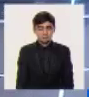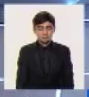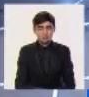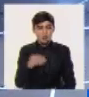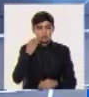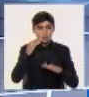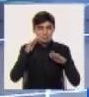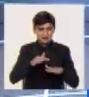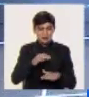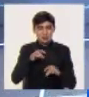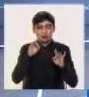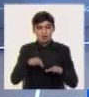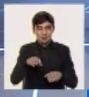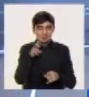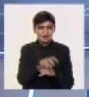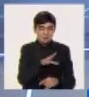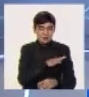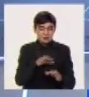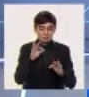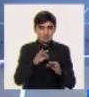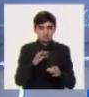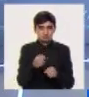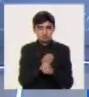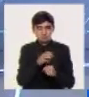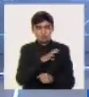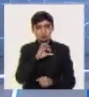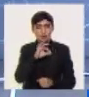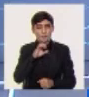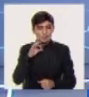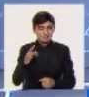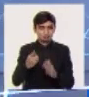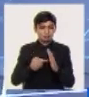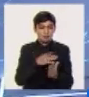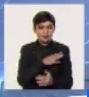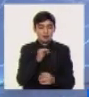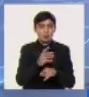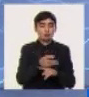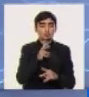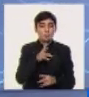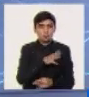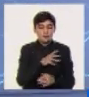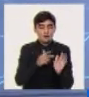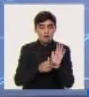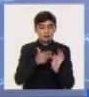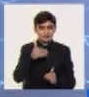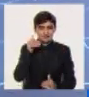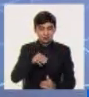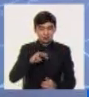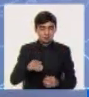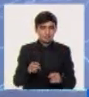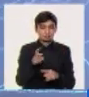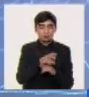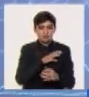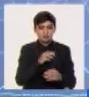В Актобе посетителей ресторана пришлось выпроваживать бойцам СОБРа. Теперь гостям придется заплатить по 83 тысячи тенге штрафа